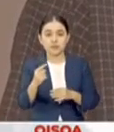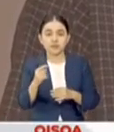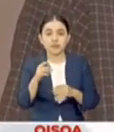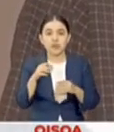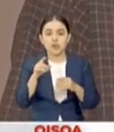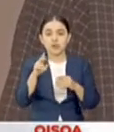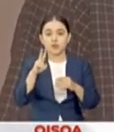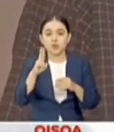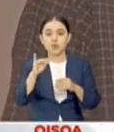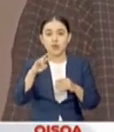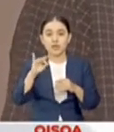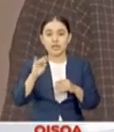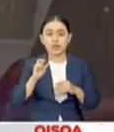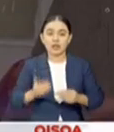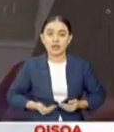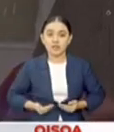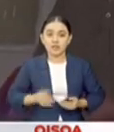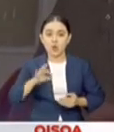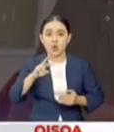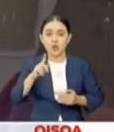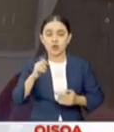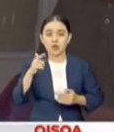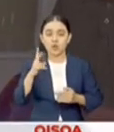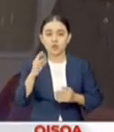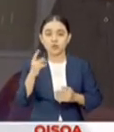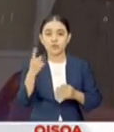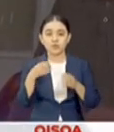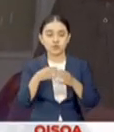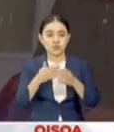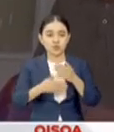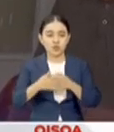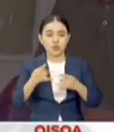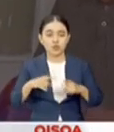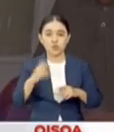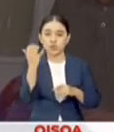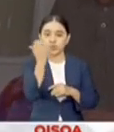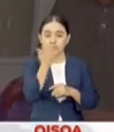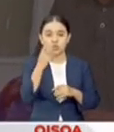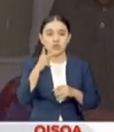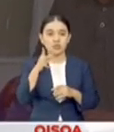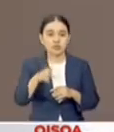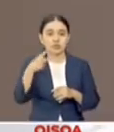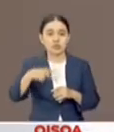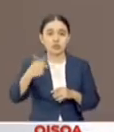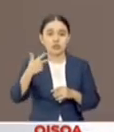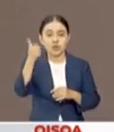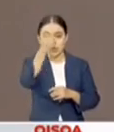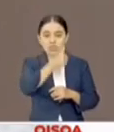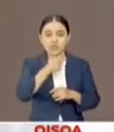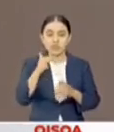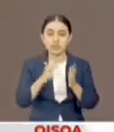Olga Tuykina istiqomat qiladi. Olga Tuykina birinchi guruh nogironi, tug'ma ko'zi ojiz.